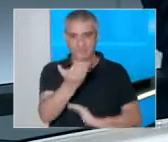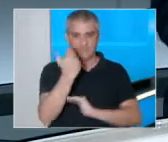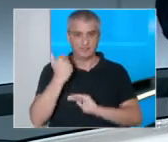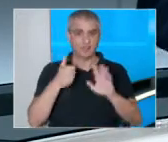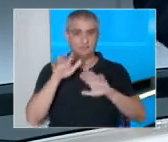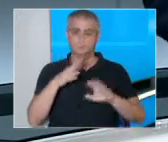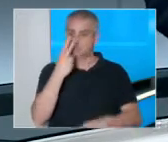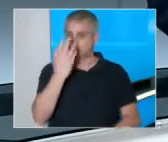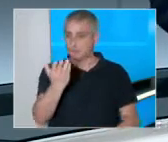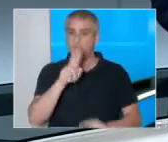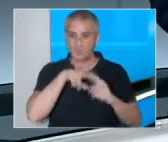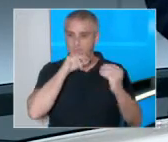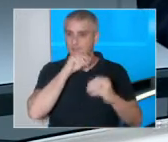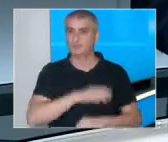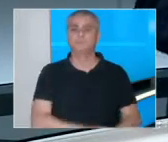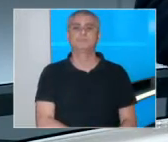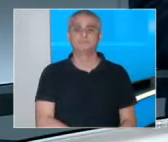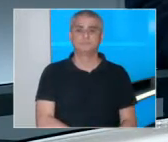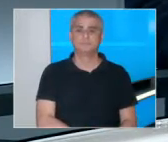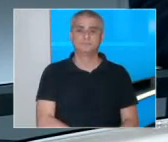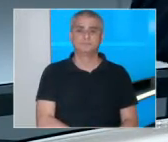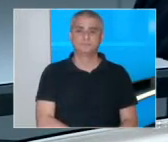ראש הממשלה, אוקיי. ואז נדבר. בבקשה.